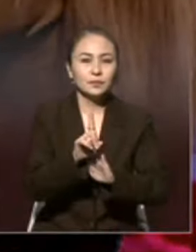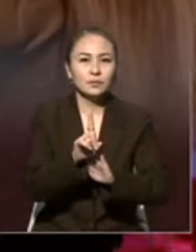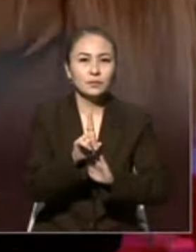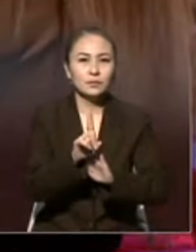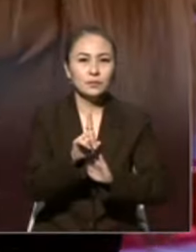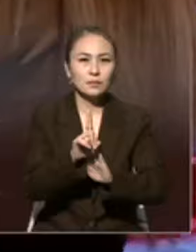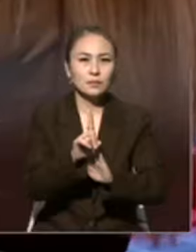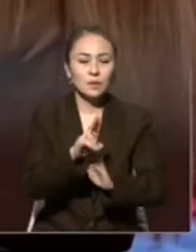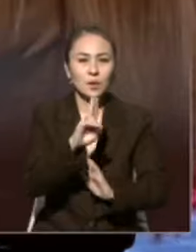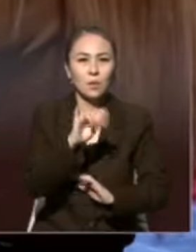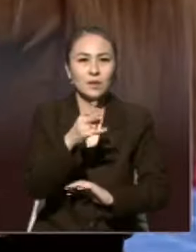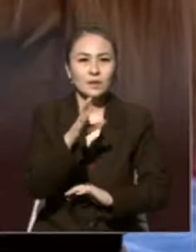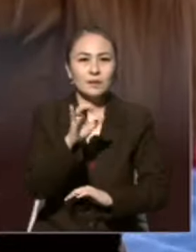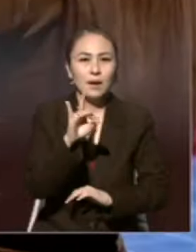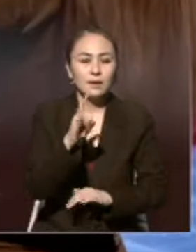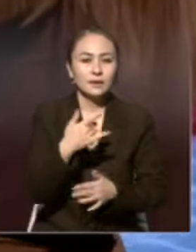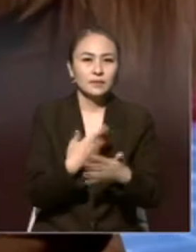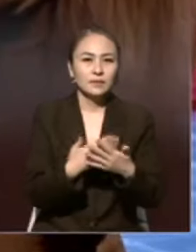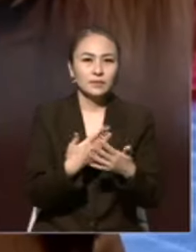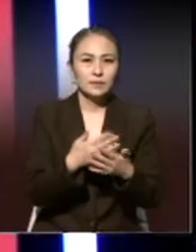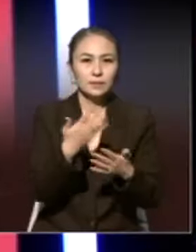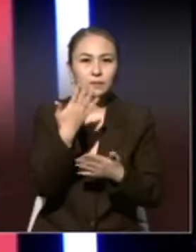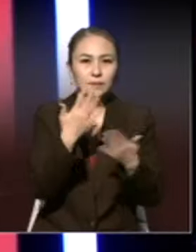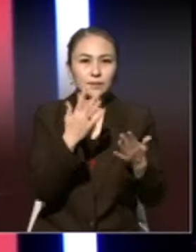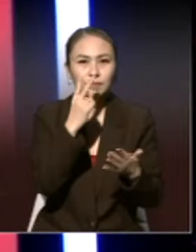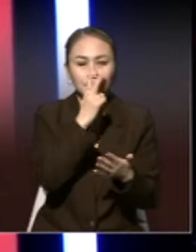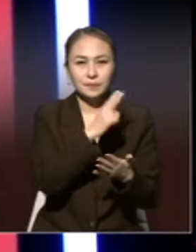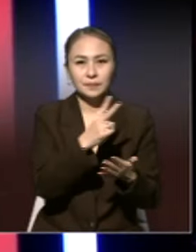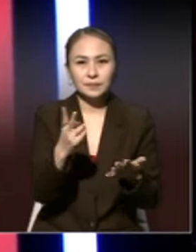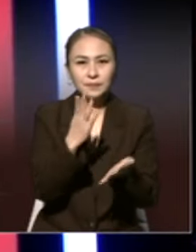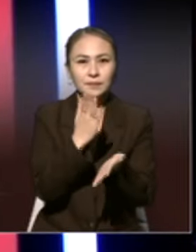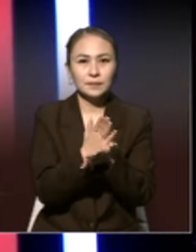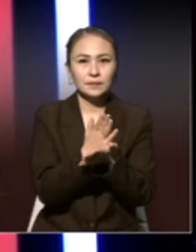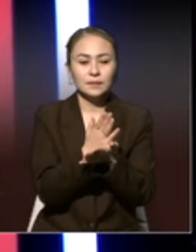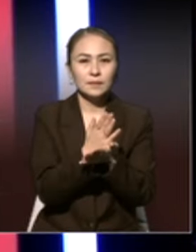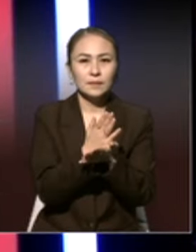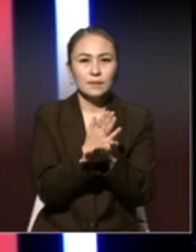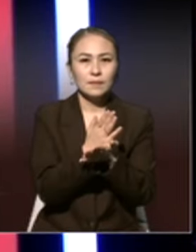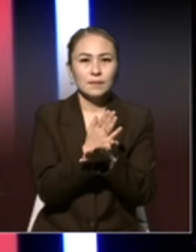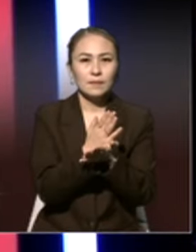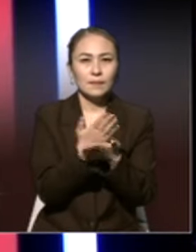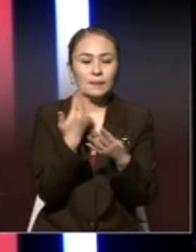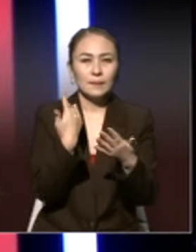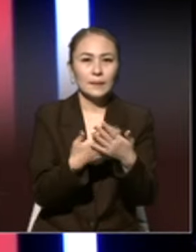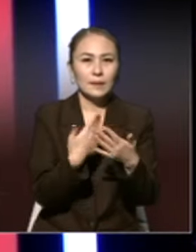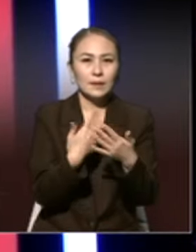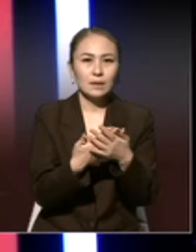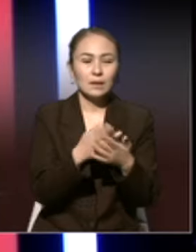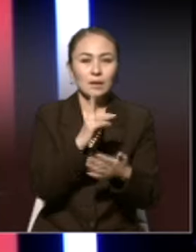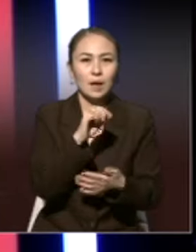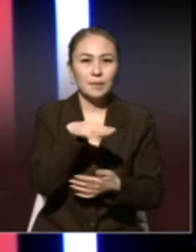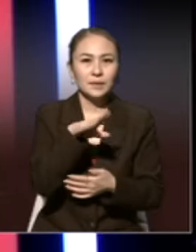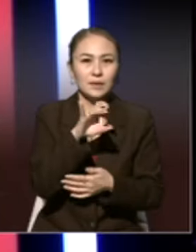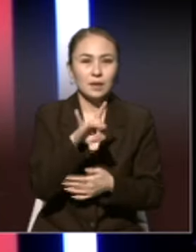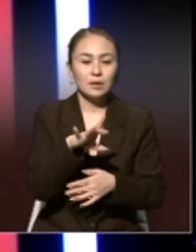Жаңағы Құлсарыда өзімде видео көрдім, егер де мына жерде болса, біздің редакторлар шығарса, жаңа сіз айтып жатқан қаптар